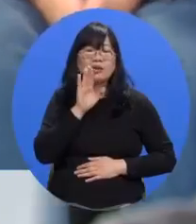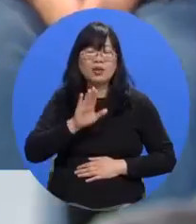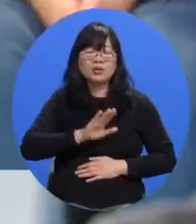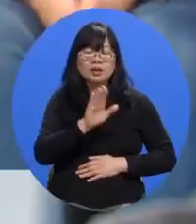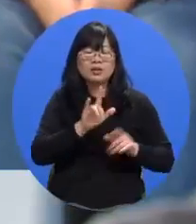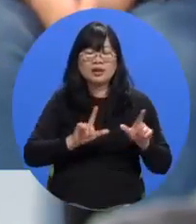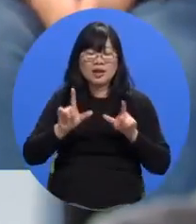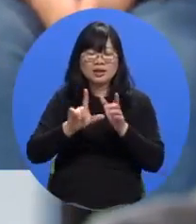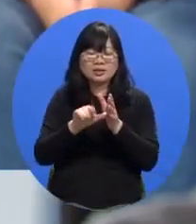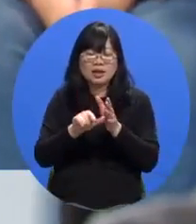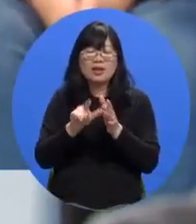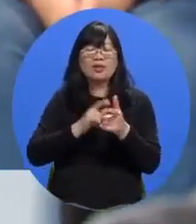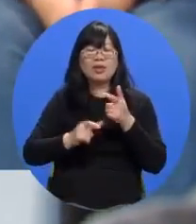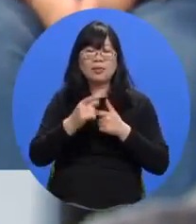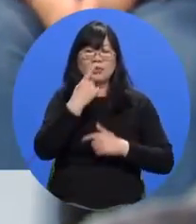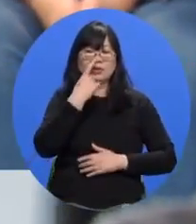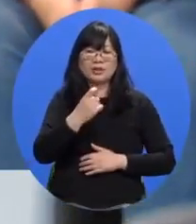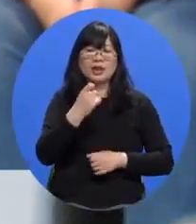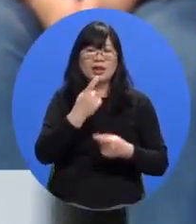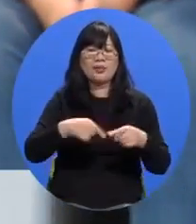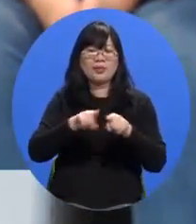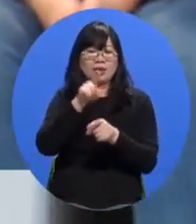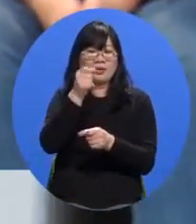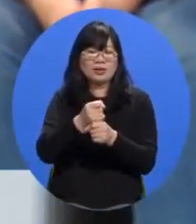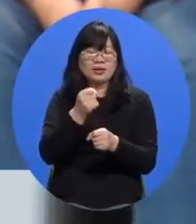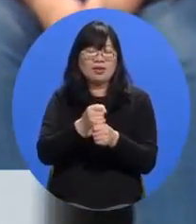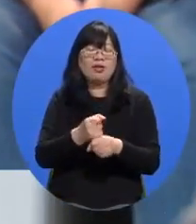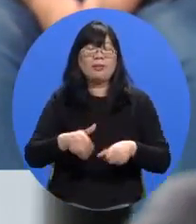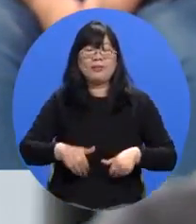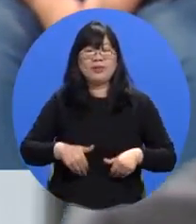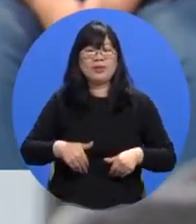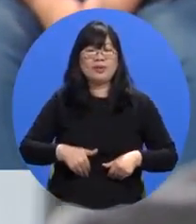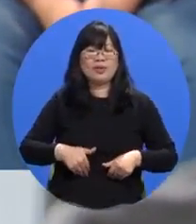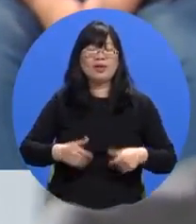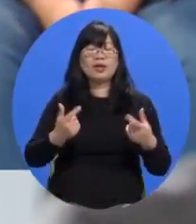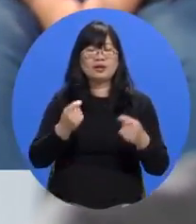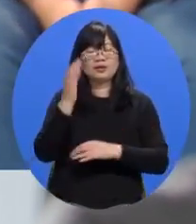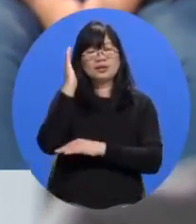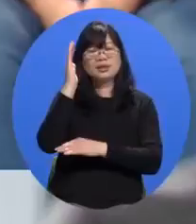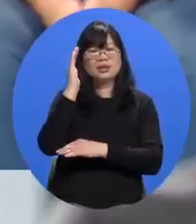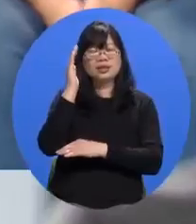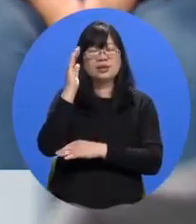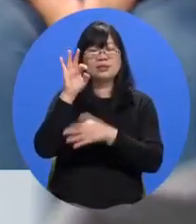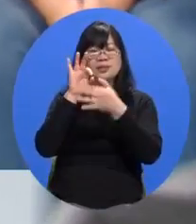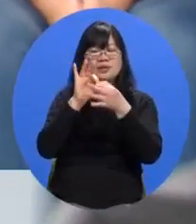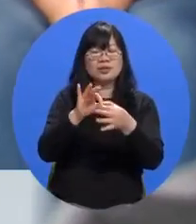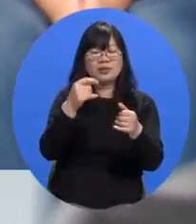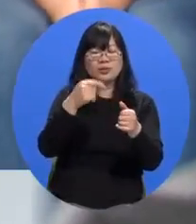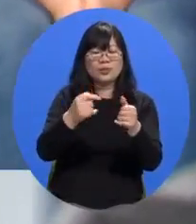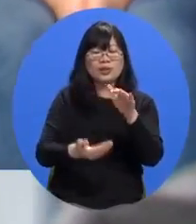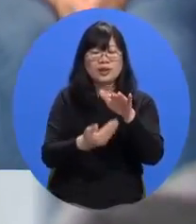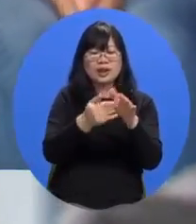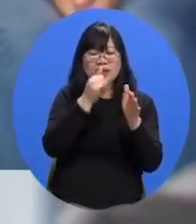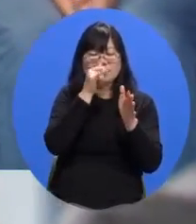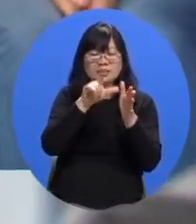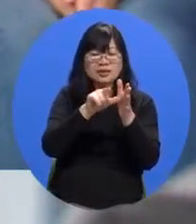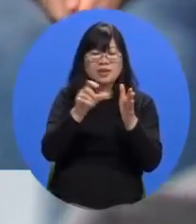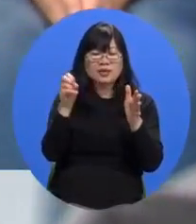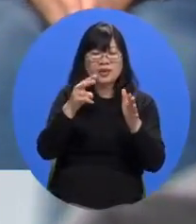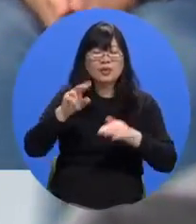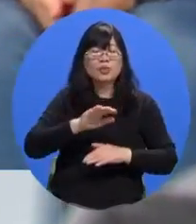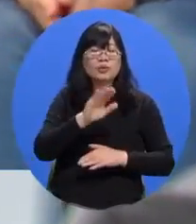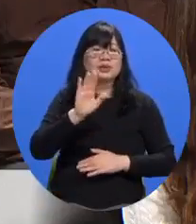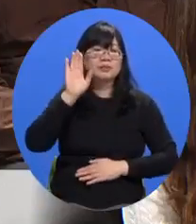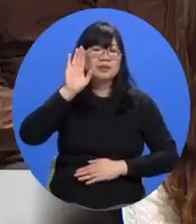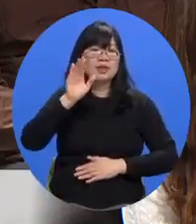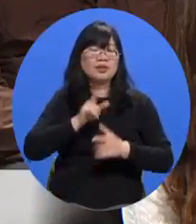살아갈 세대는 좀 더 멋지게 우리가 함께 만들어 봐야 되지 않겠는가 네. 이런 이야기들을 하면서 교육이 이루어졌을 때 또 우리